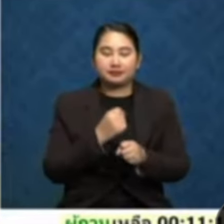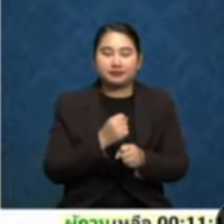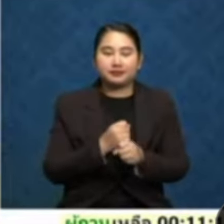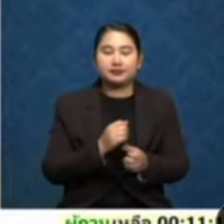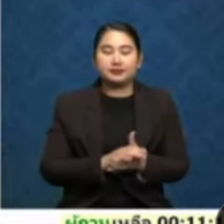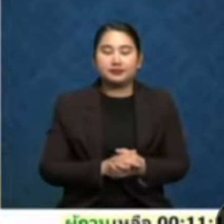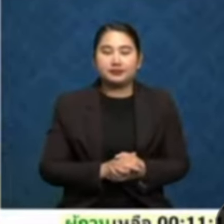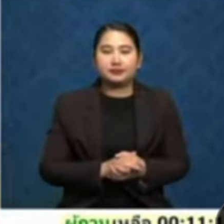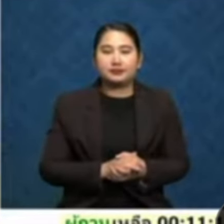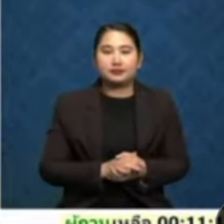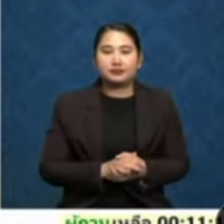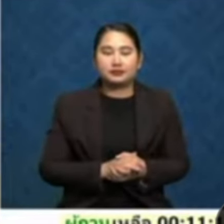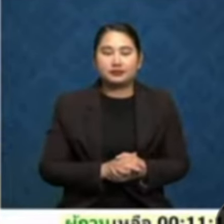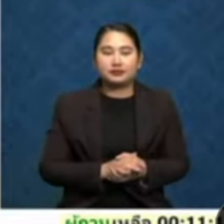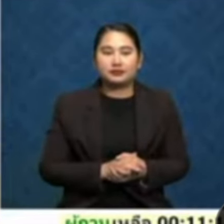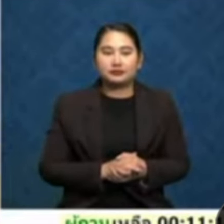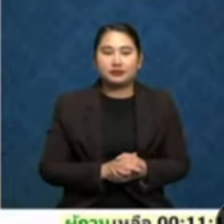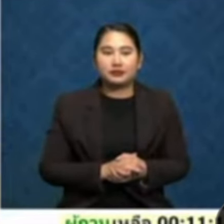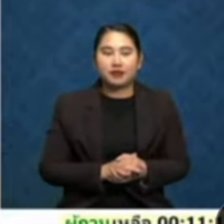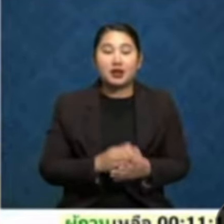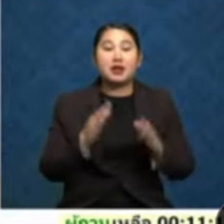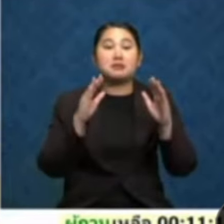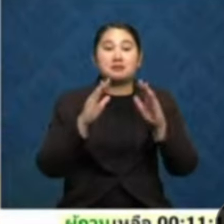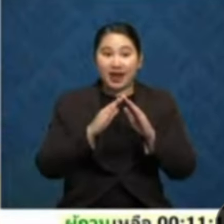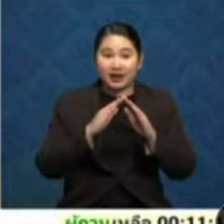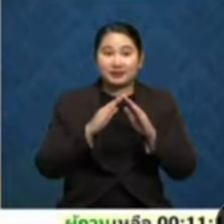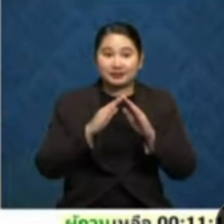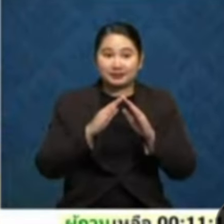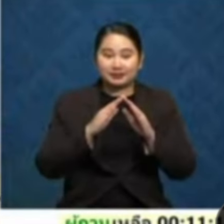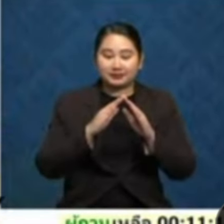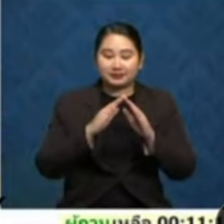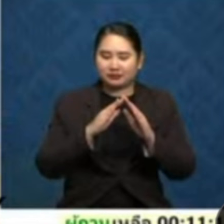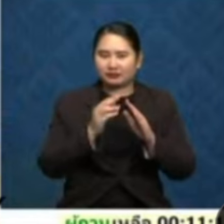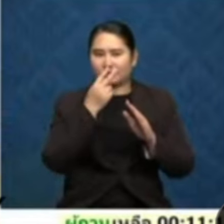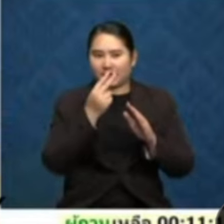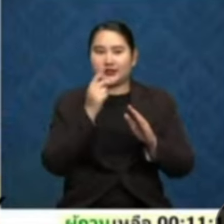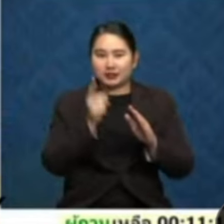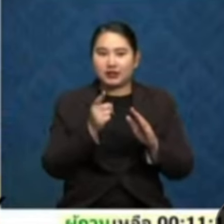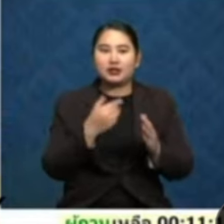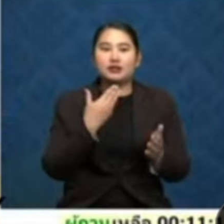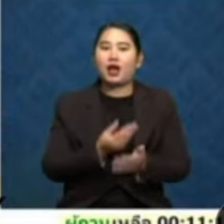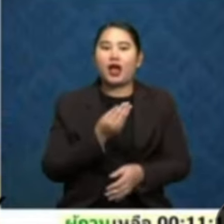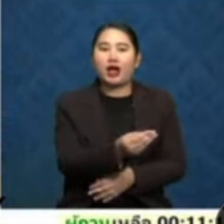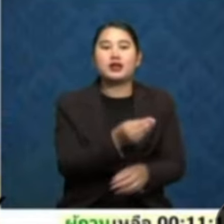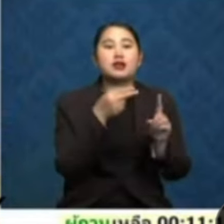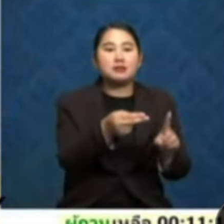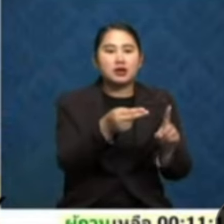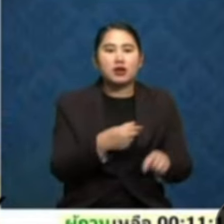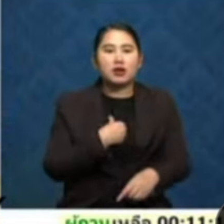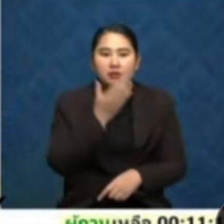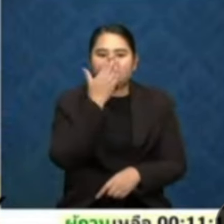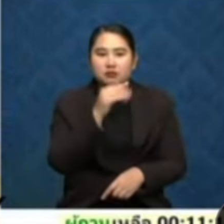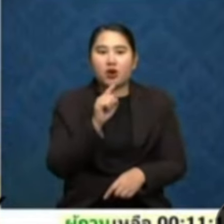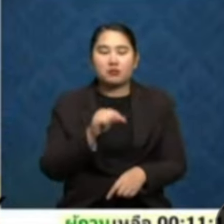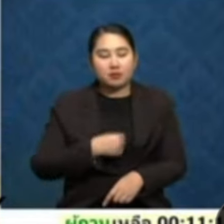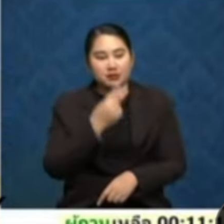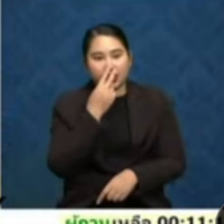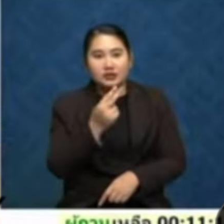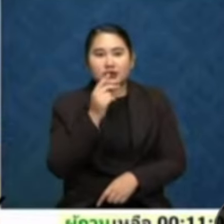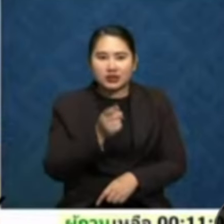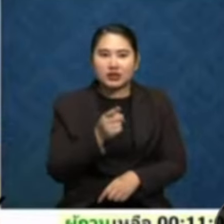ถ้าเราพบว่าเหตุเอ่อบ้านหลังนั้นอยู่ในพื้นที่อุทกภัยจ่ายทันทีก่อนครับ 10,000บาทเพราะทุกหลังที่ผมลงไปเจอมันเนี่ยจาก